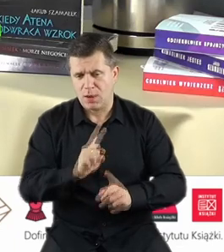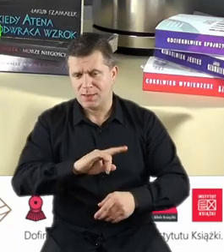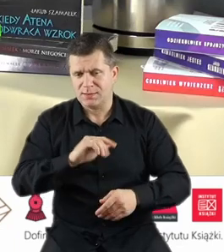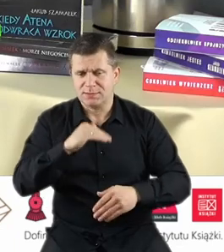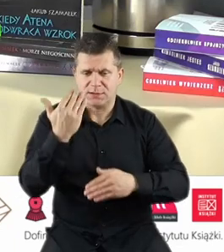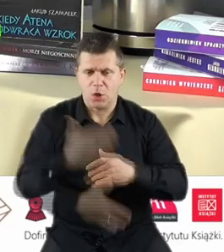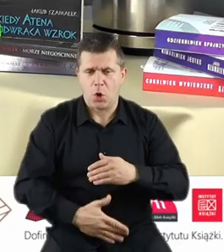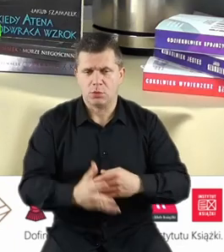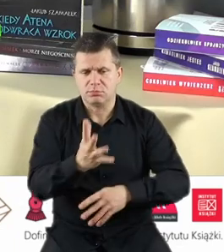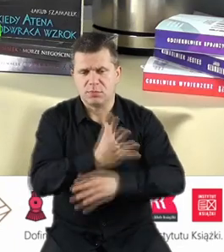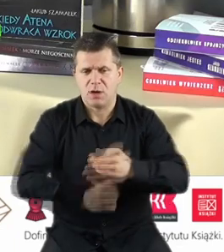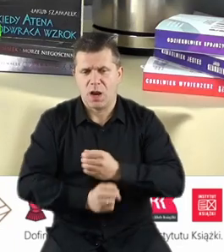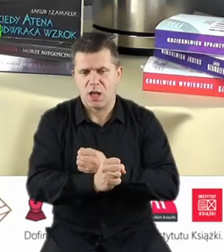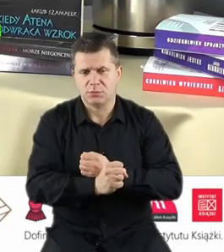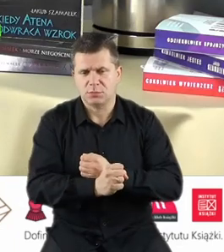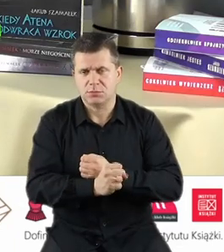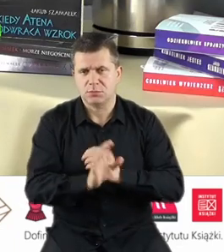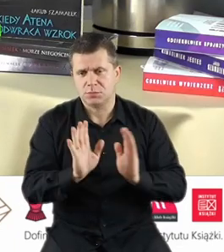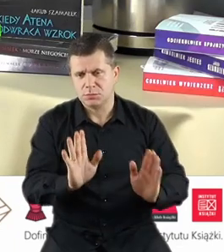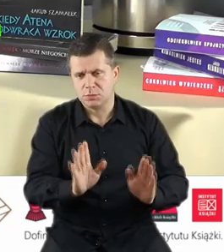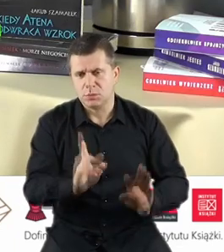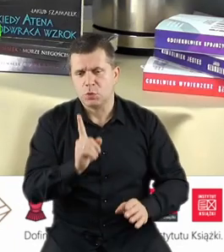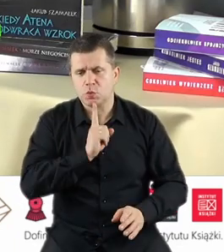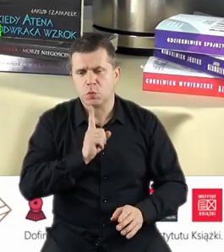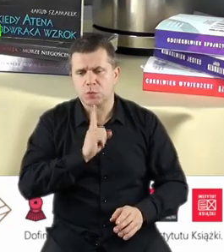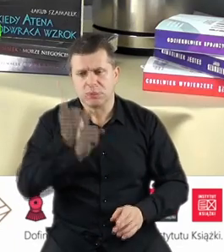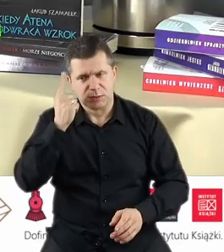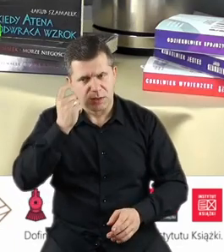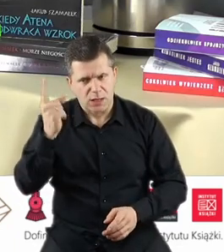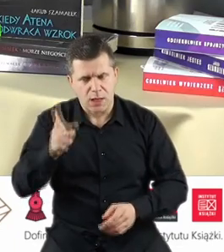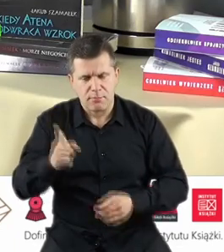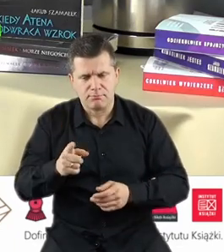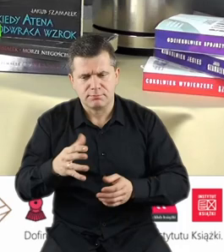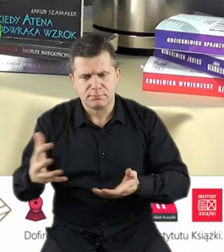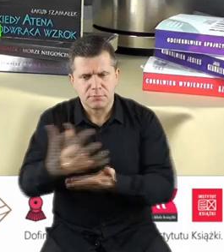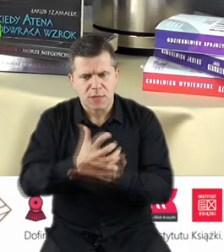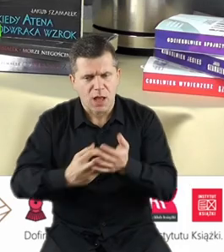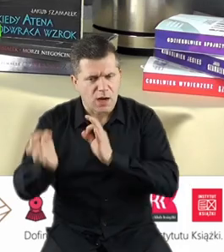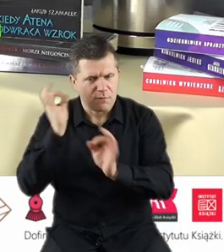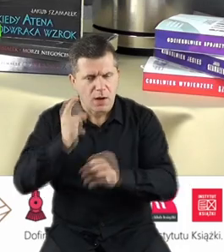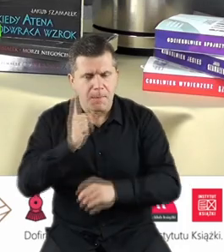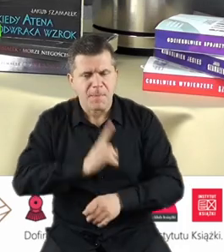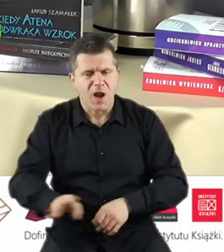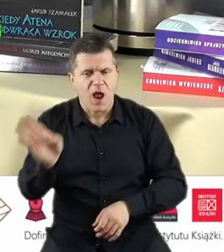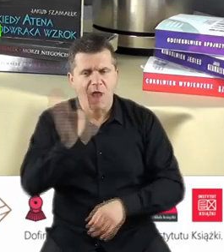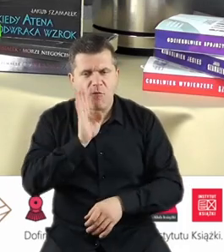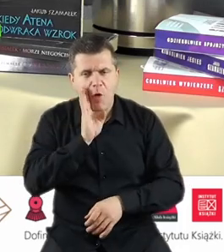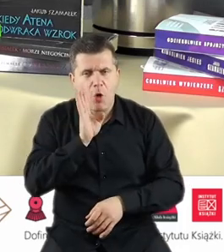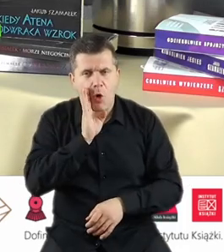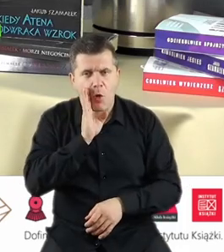odsiadki, to usłużny algorytm mówi, że na podstawie danych zebranych prawdopodobieństwo,